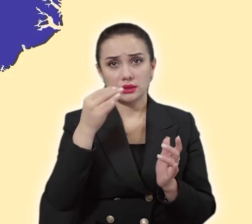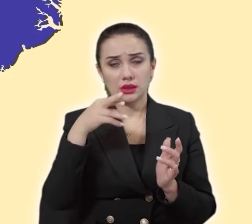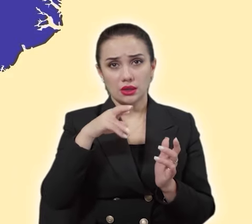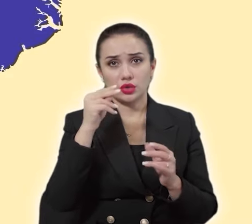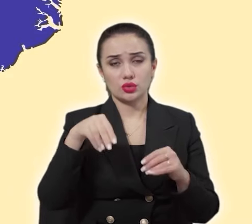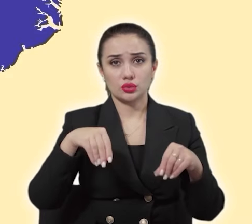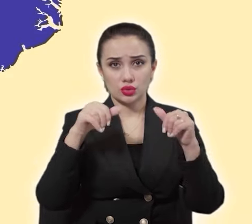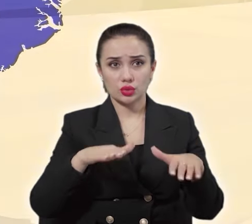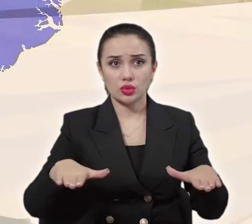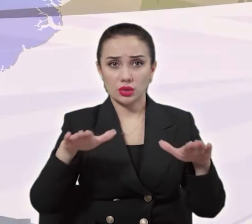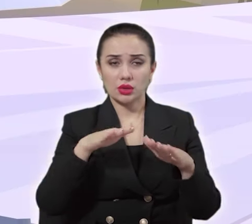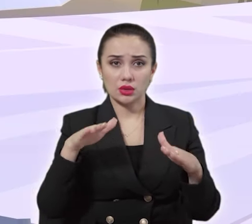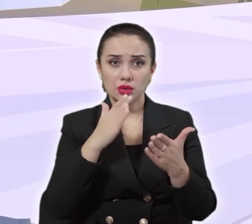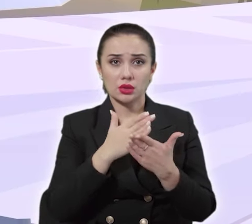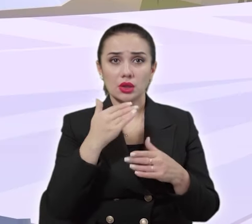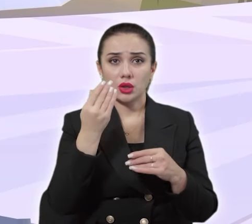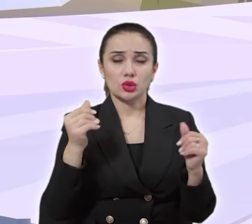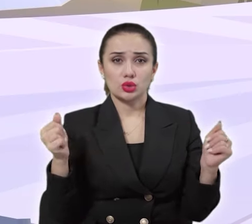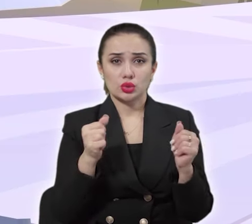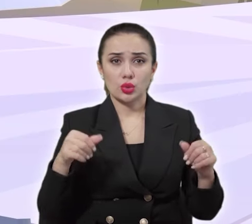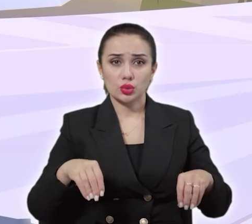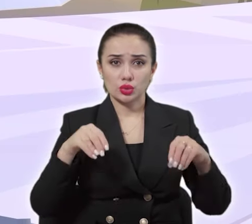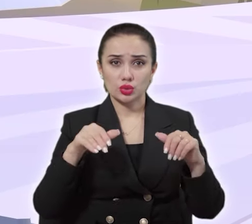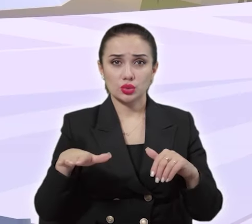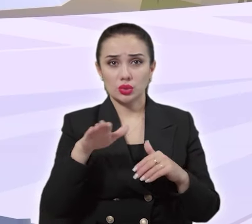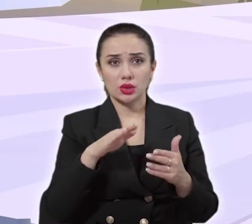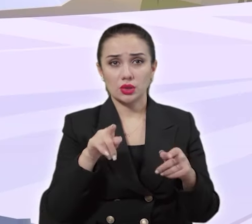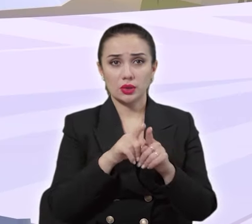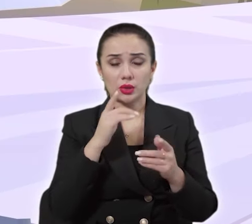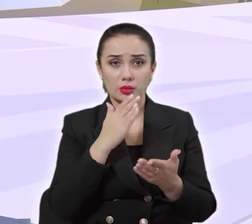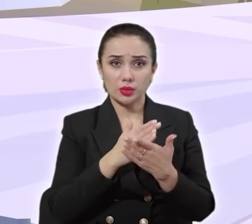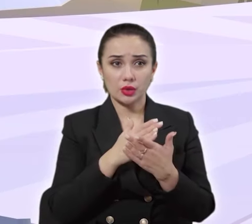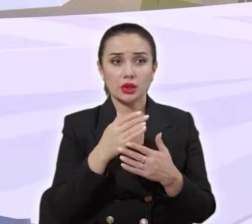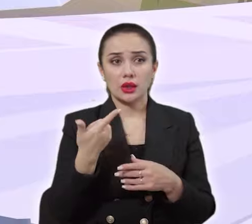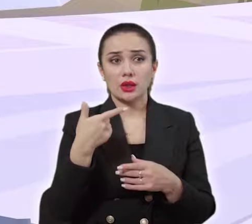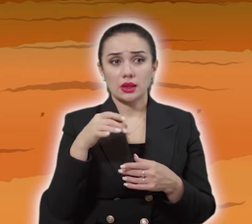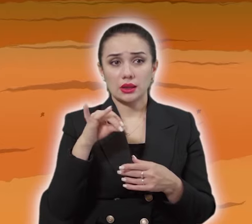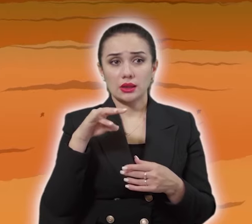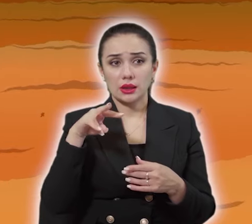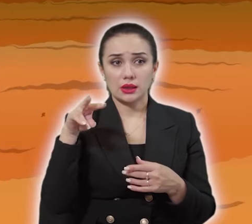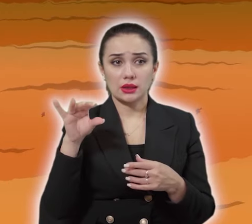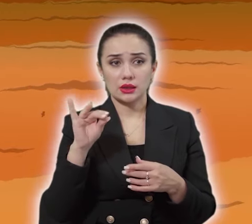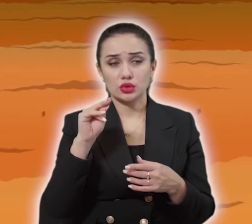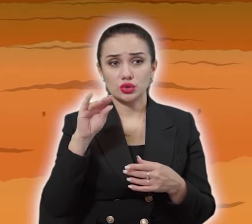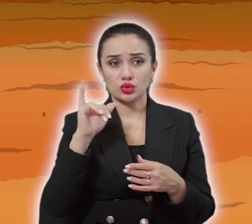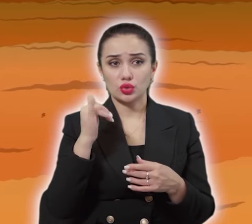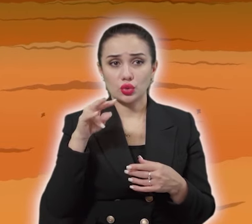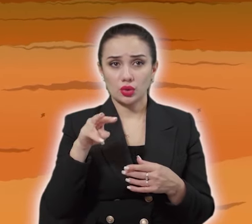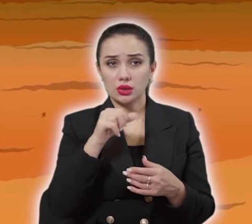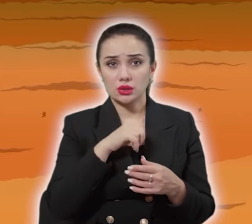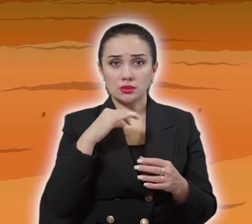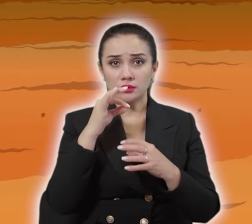Antarktida. Ushbu hududlarda tundralar, sovuq cho'llarga o'xshash biomlar mavjud. Gilli cho'l.